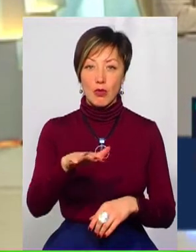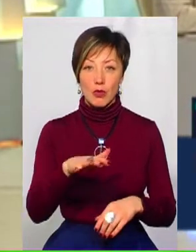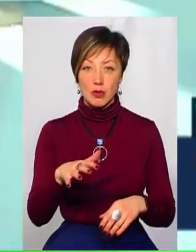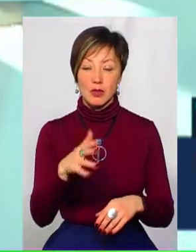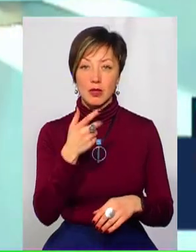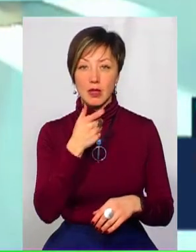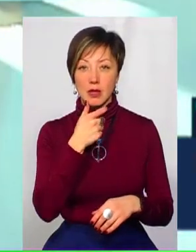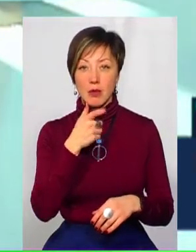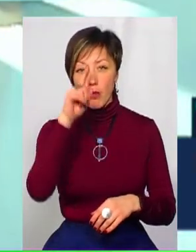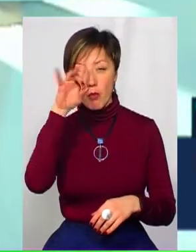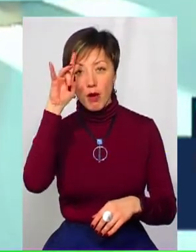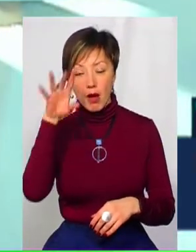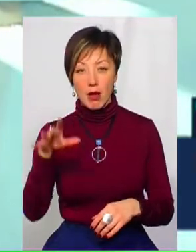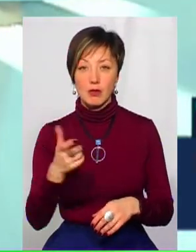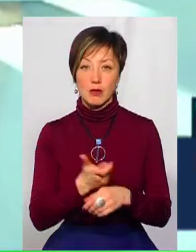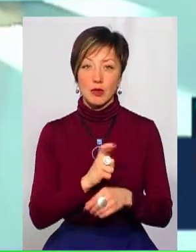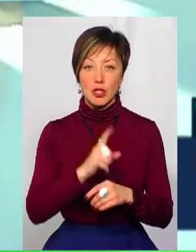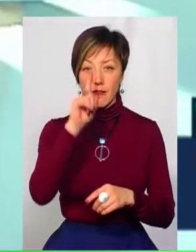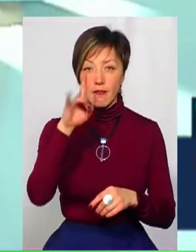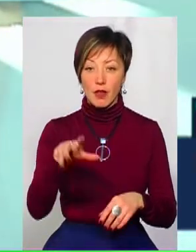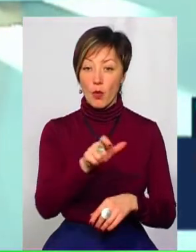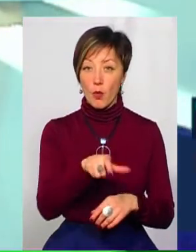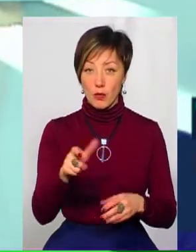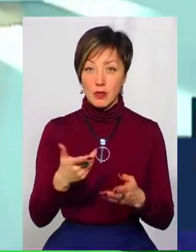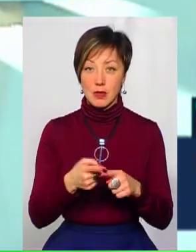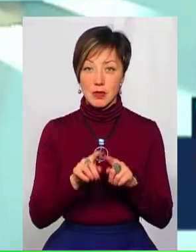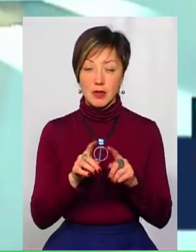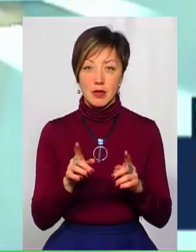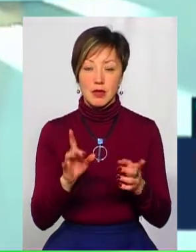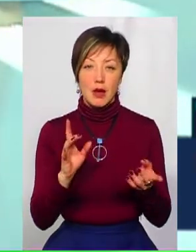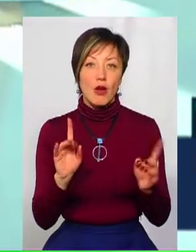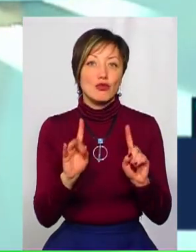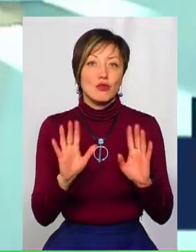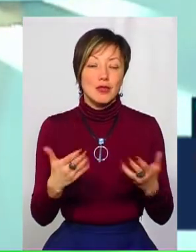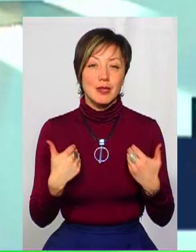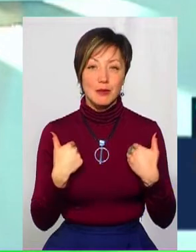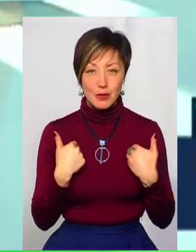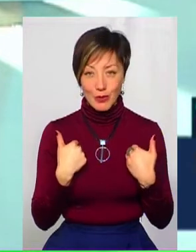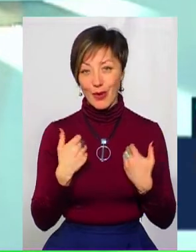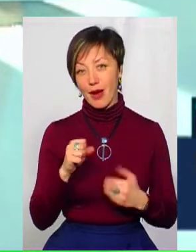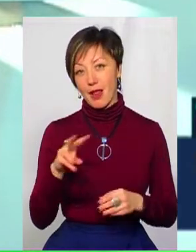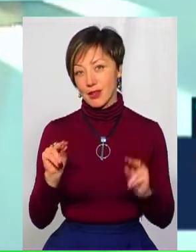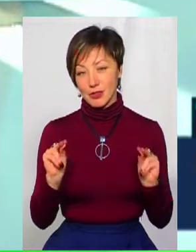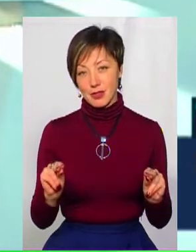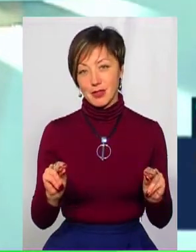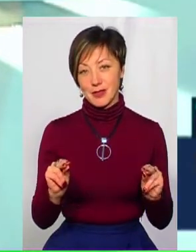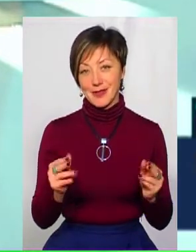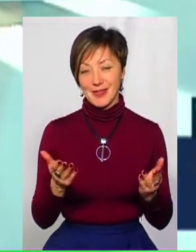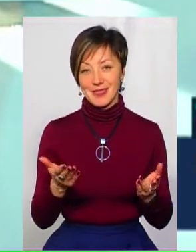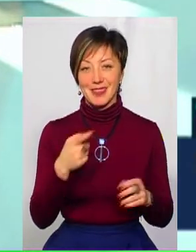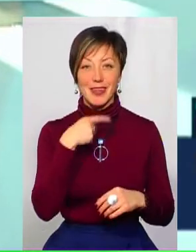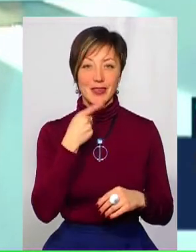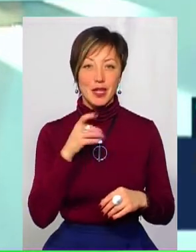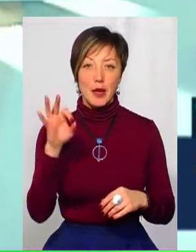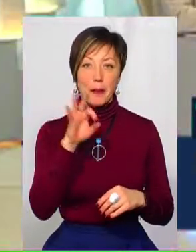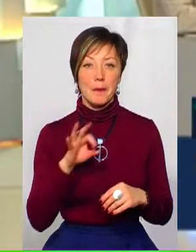більше популярності і більше відомості, ти собі думаєш, окей, що зі мною буде. Але чесно, от ми говорили там